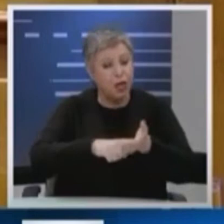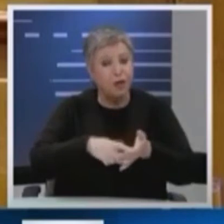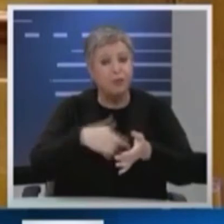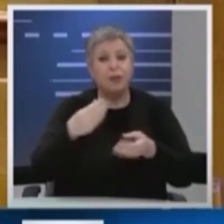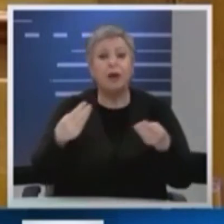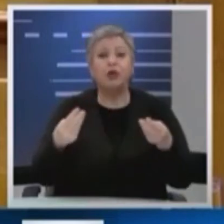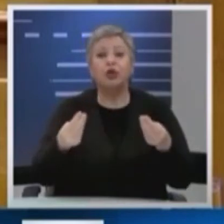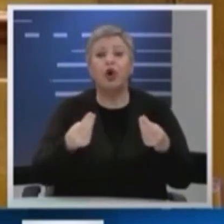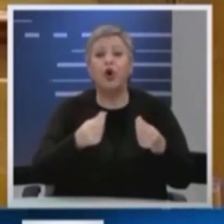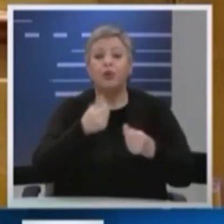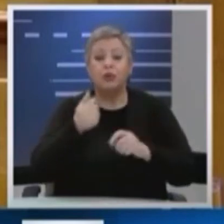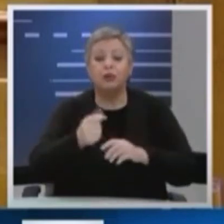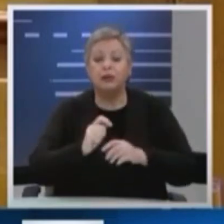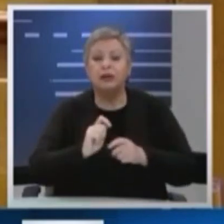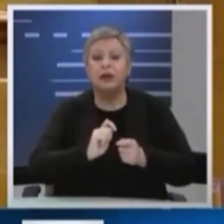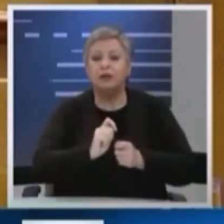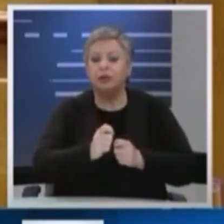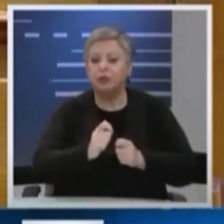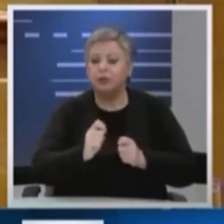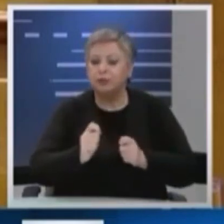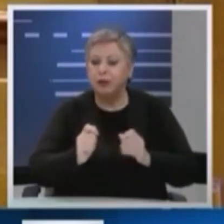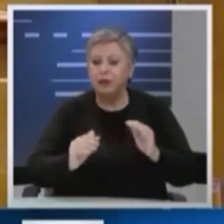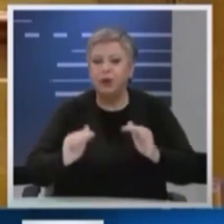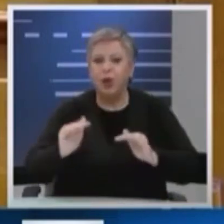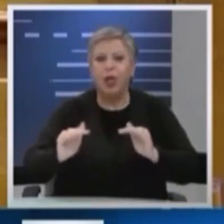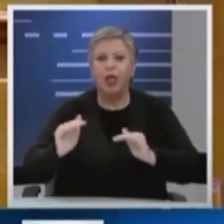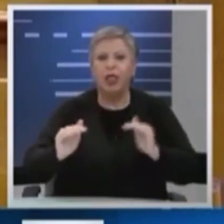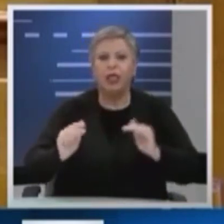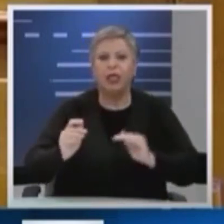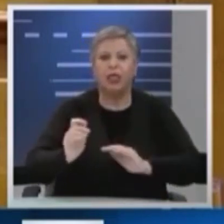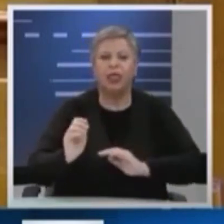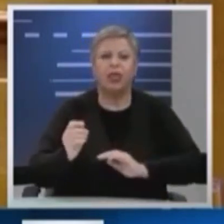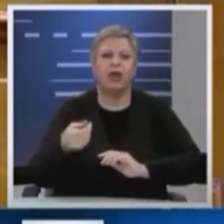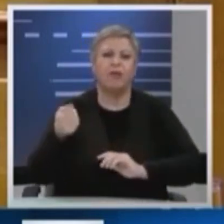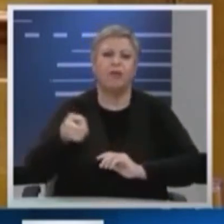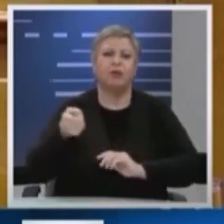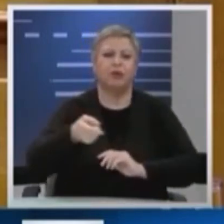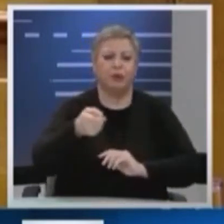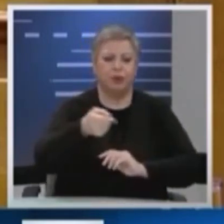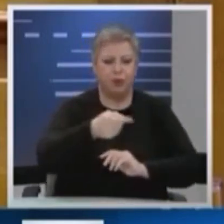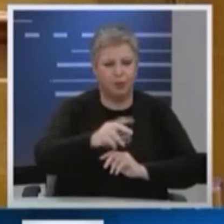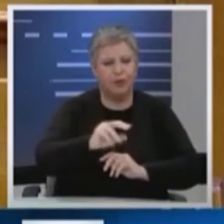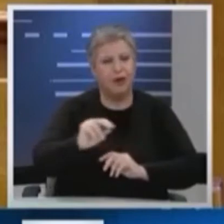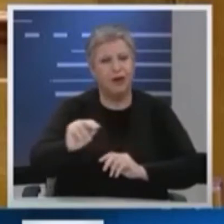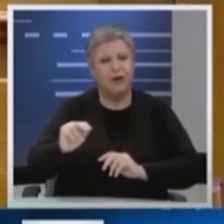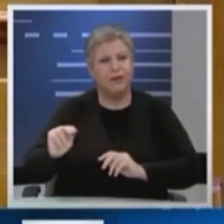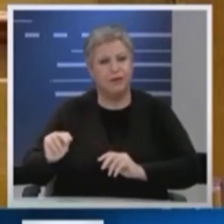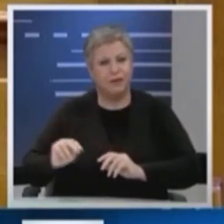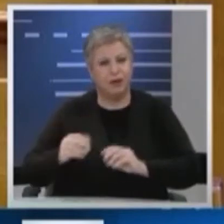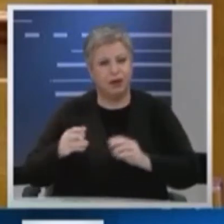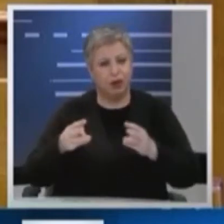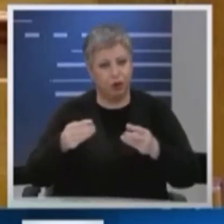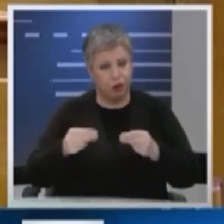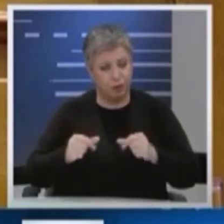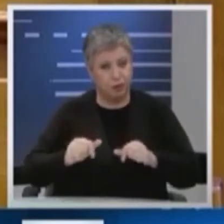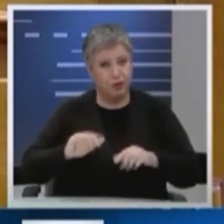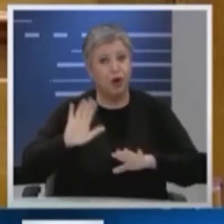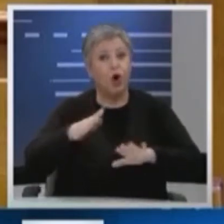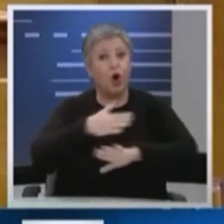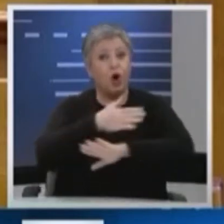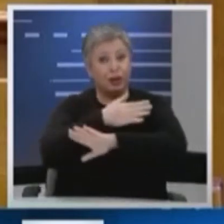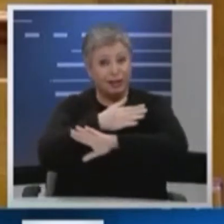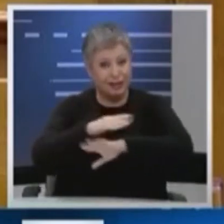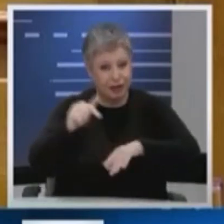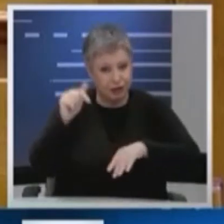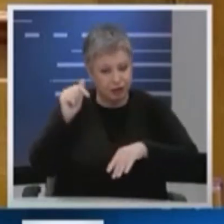πλούτου. Και βέβαια, όταν τελειώσει ο προεκλογικός κύκλος, η κρίση θα επανέλθει δρυμύτερη. Στερνή